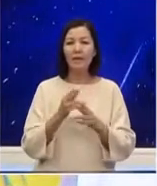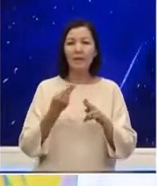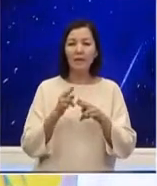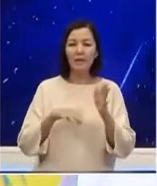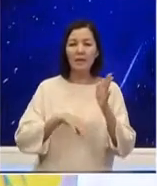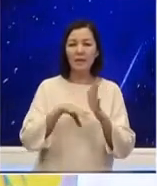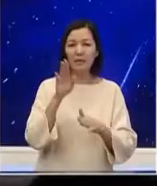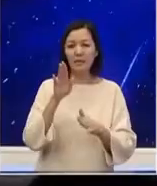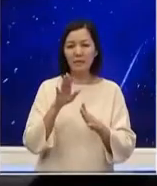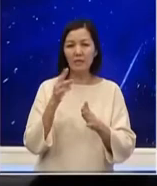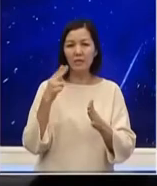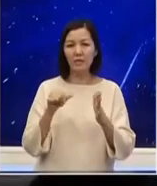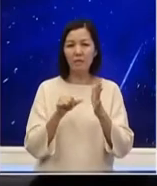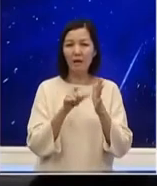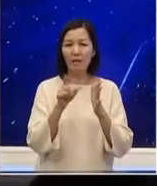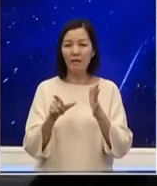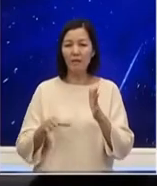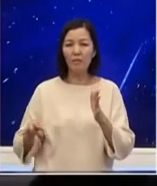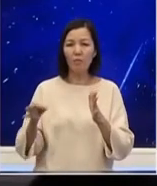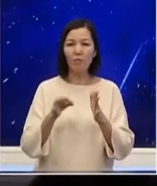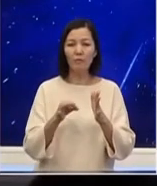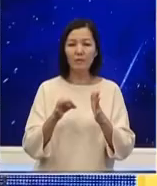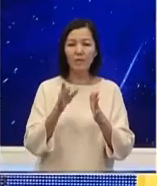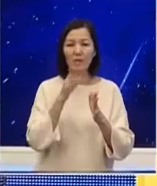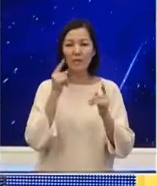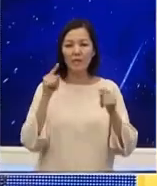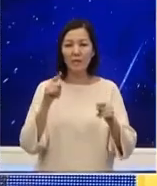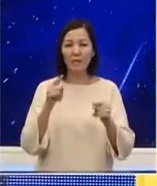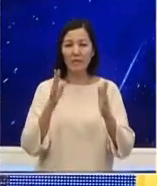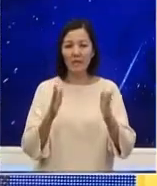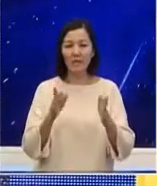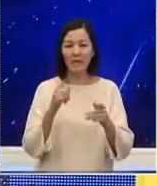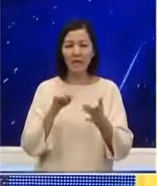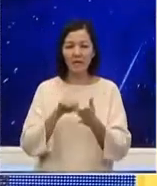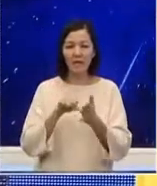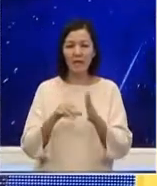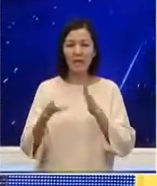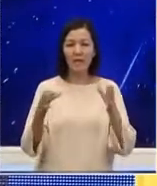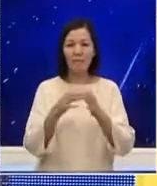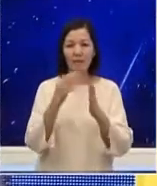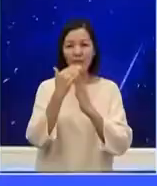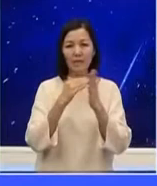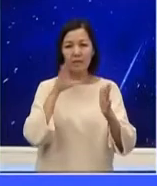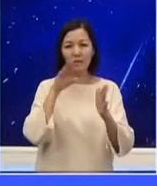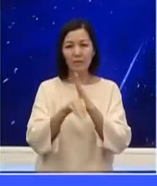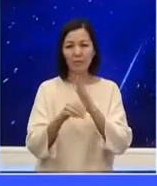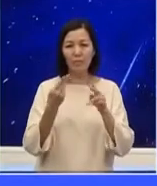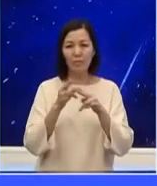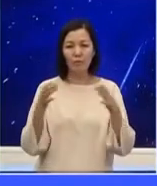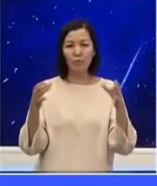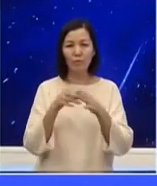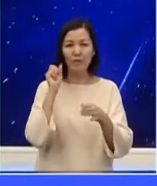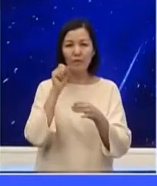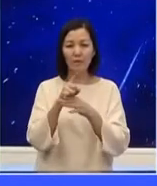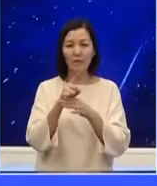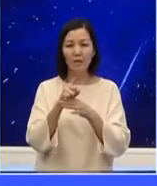іріктеле келген 26-сы облыстық кезеңге келді. Төменгі палата партиялық тізіміне енуден үмітті бұл топқа. Артылған